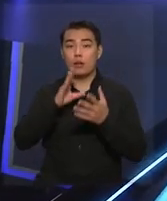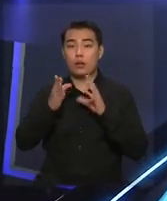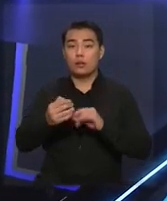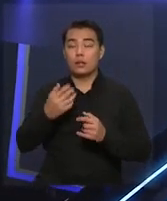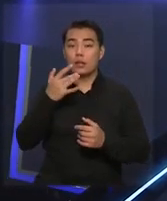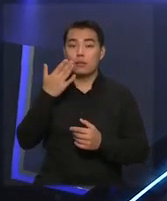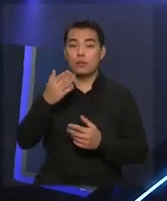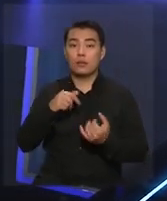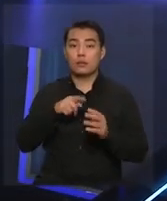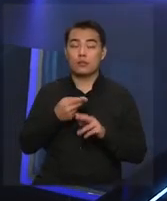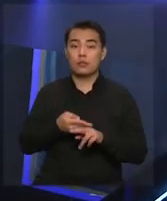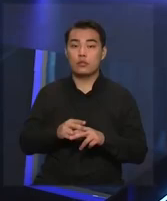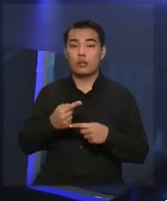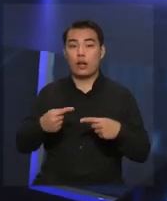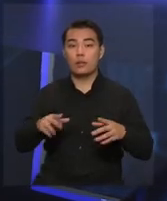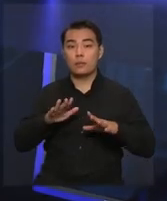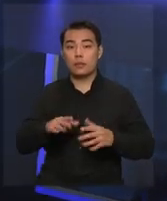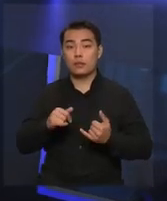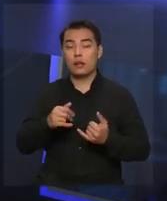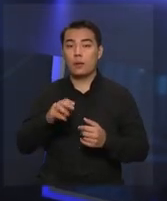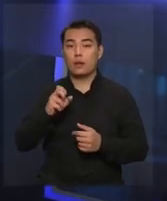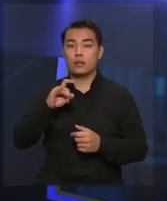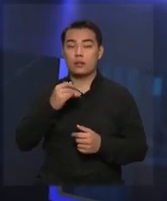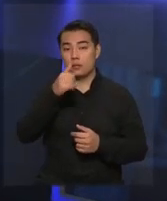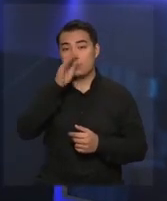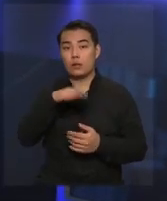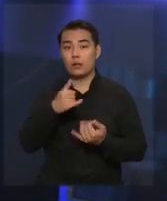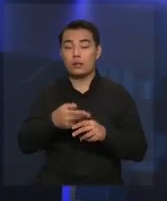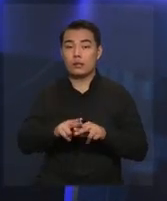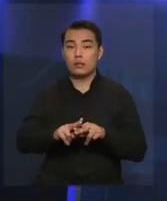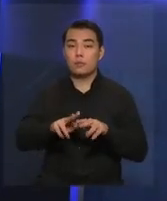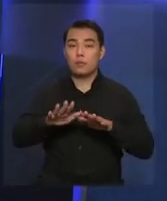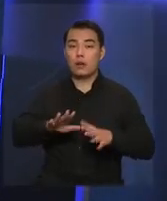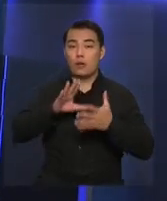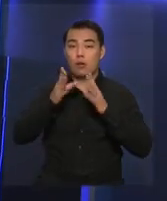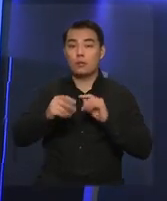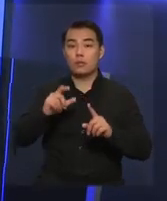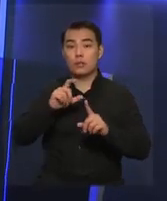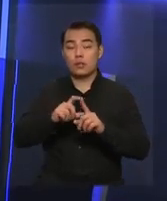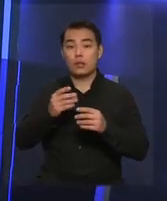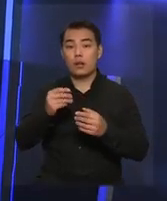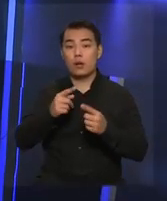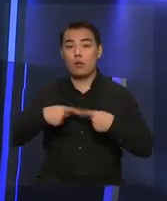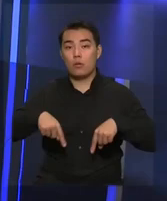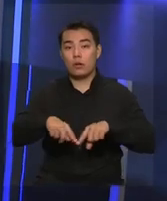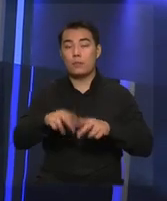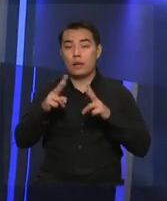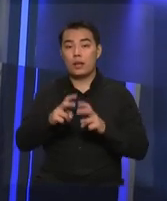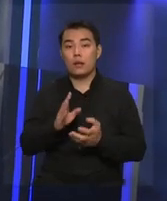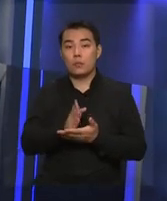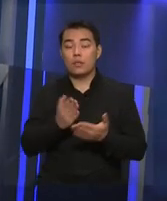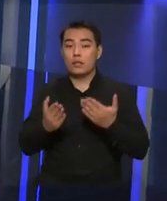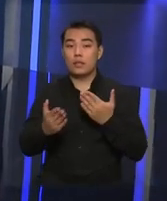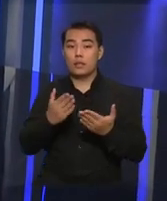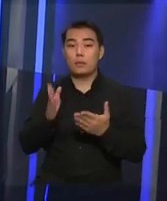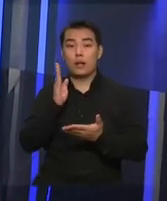іште жүрген жеке тұлға барлай алмайды. Жаңа кен орнын анықтаған күннің өзінде оның есебін арнайы құзырлы орган тексереді. Егер